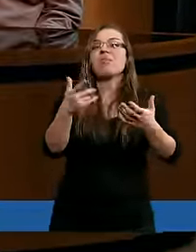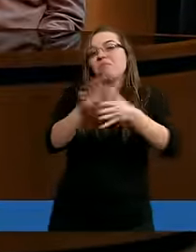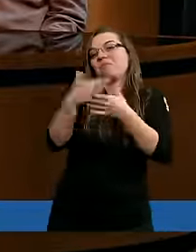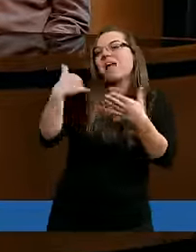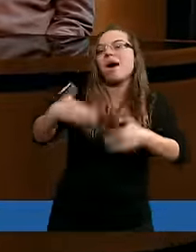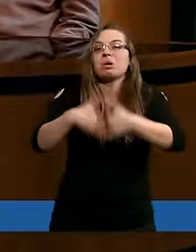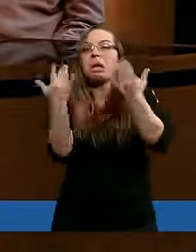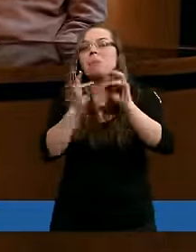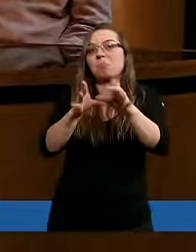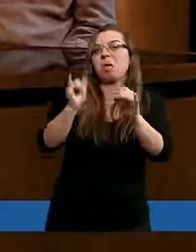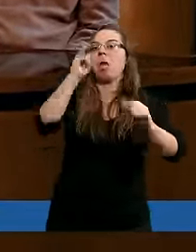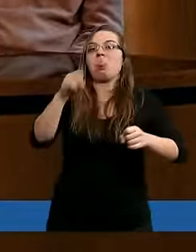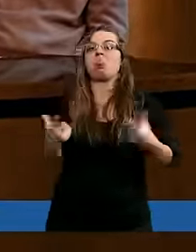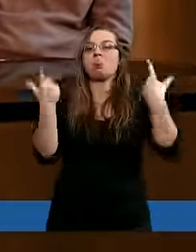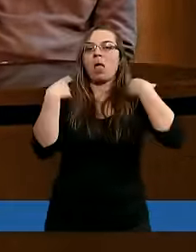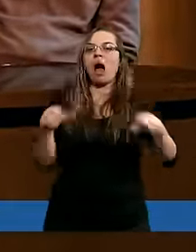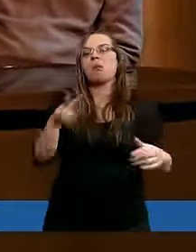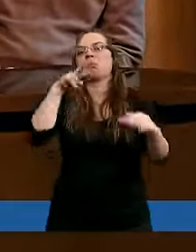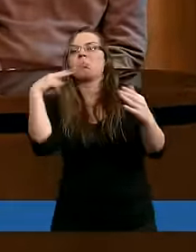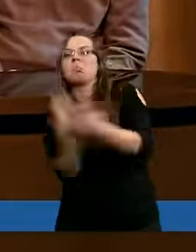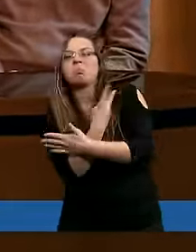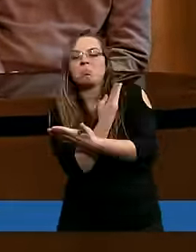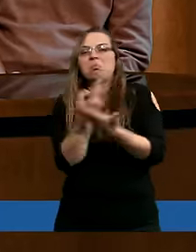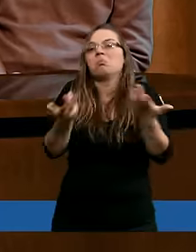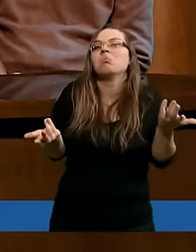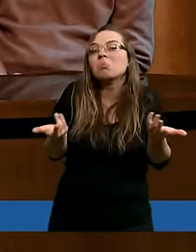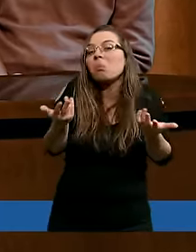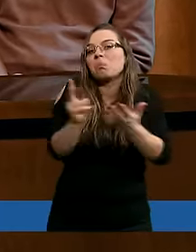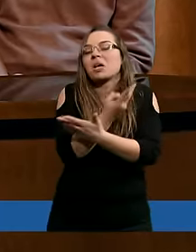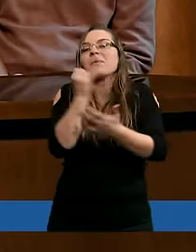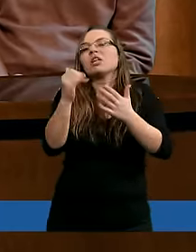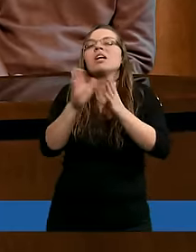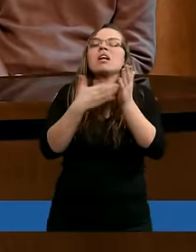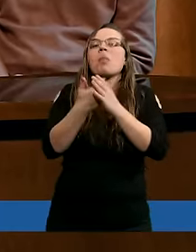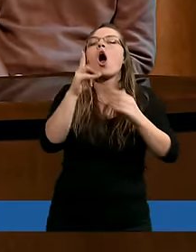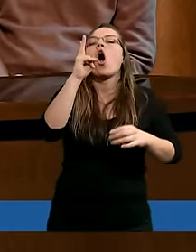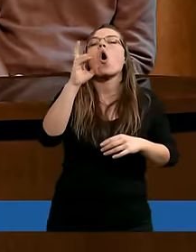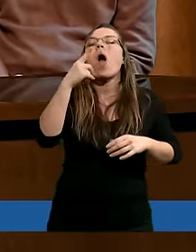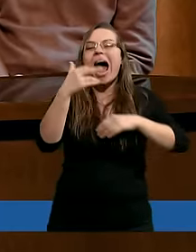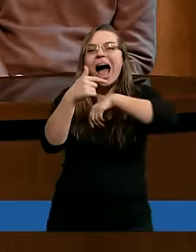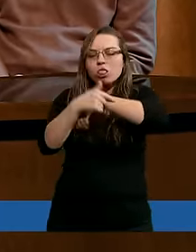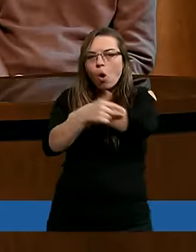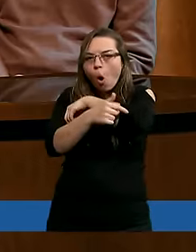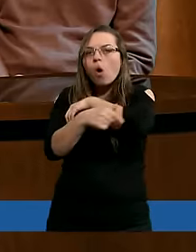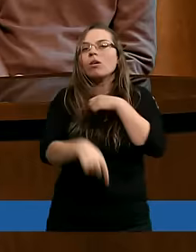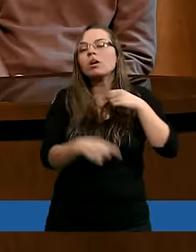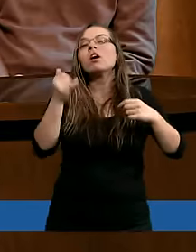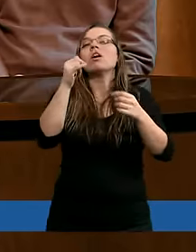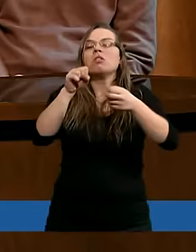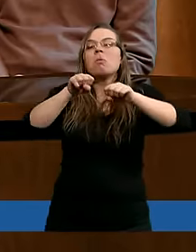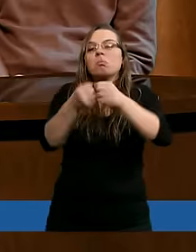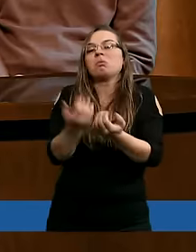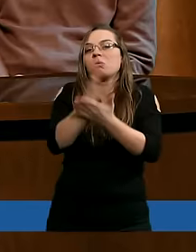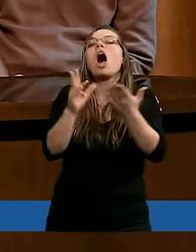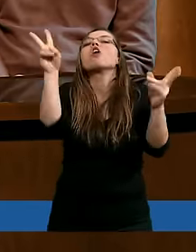dzień i nagle się przewracamy. Przewracamy się i rozdzieramy kolano. I czyja to